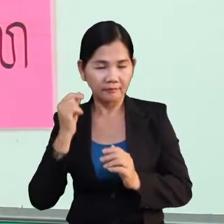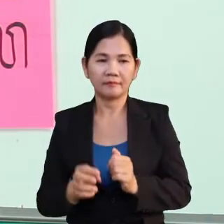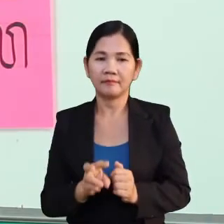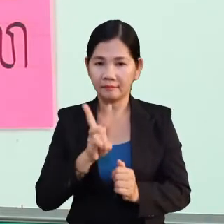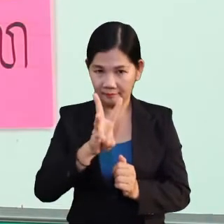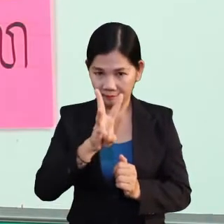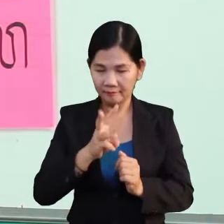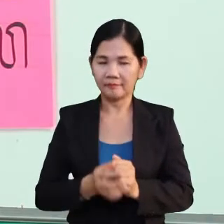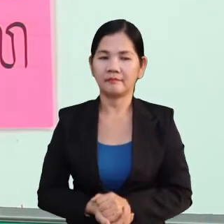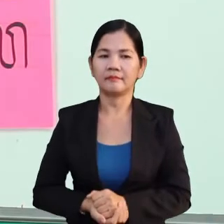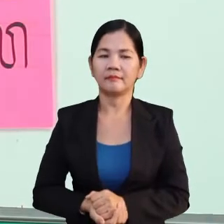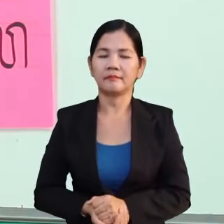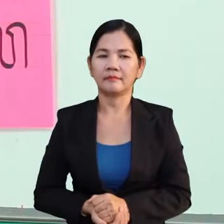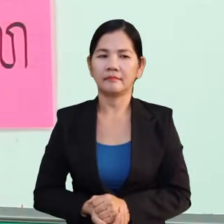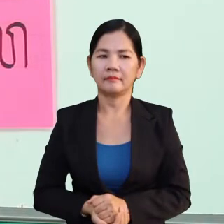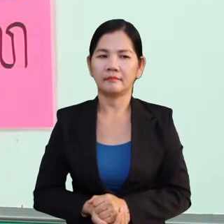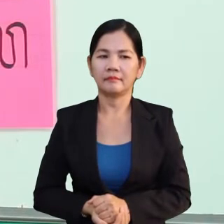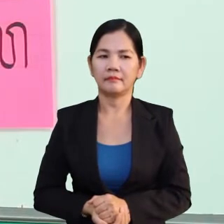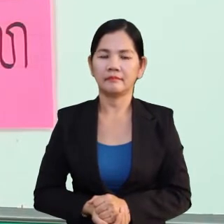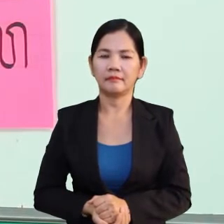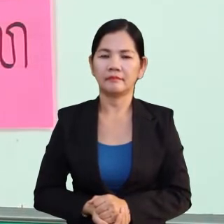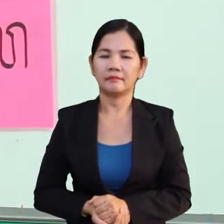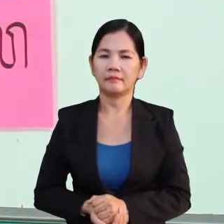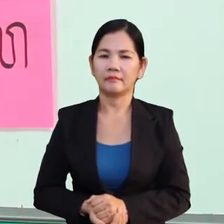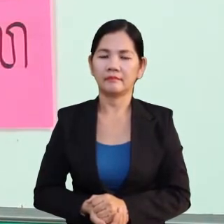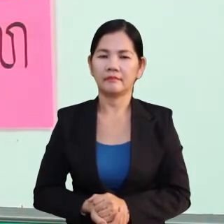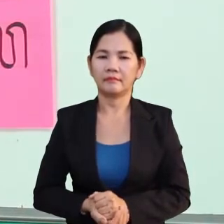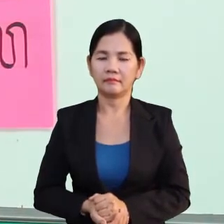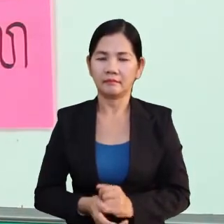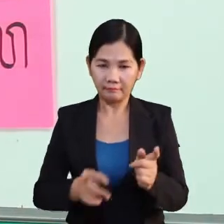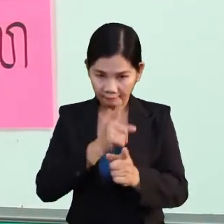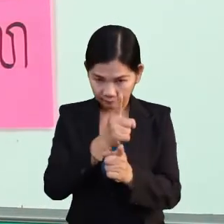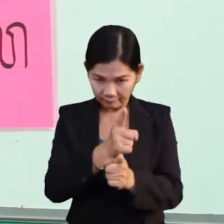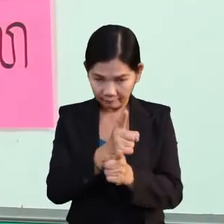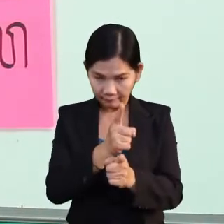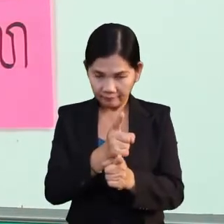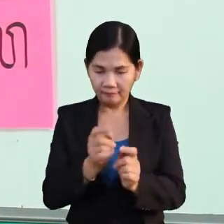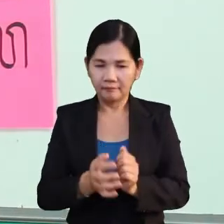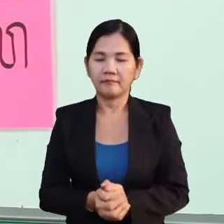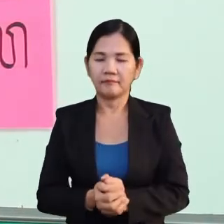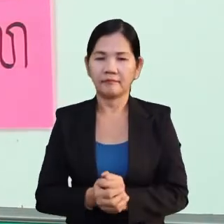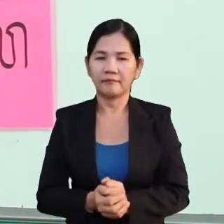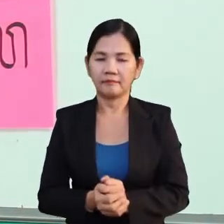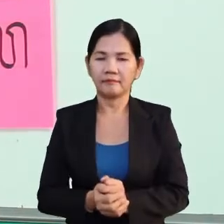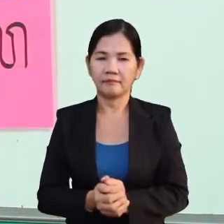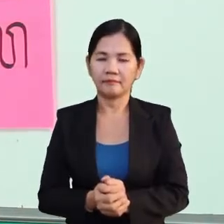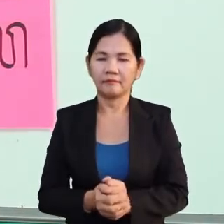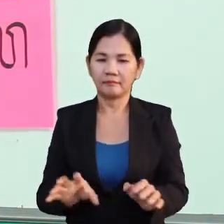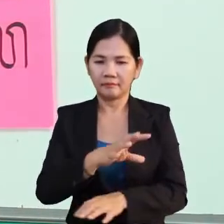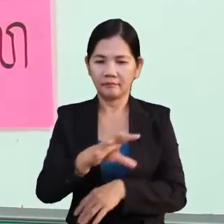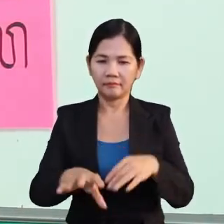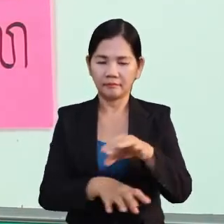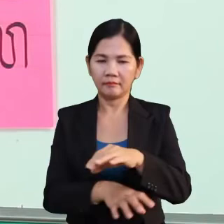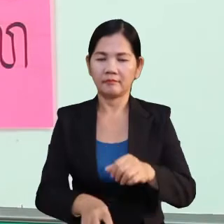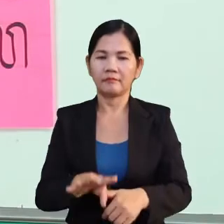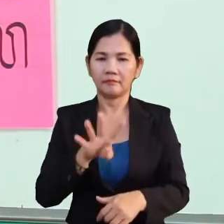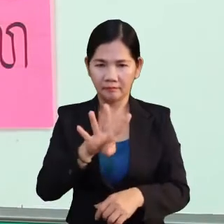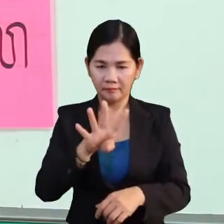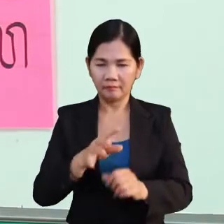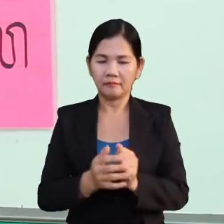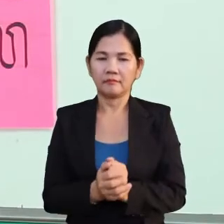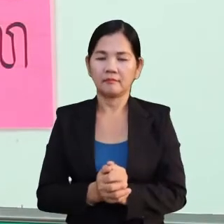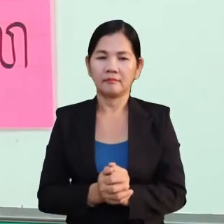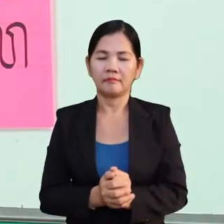លត្រូវអត់ចាគេត្រឹមត្រូវឥឡូវនៅសចាសកម្មភាពចុងក្រោយគឺជាសកម្